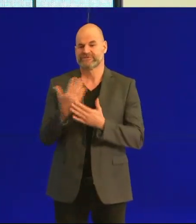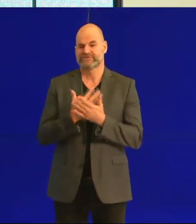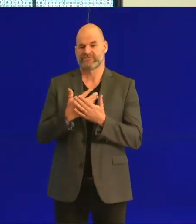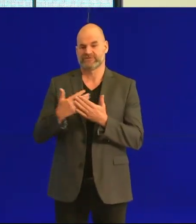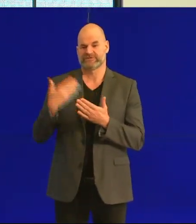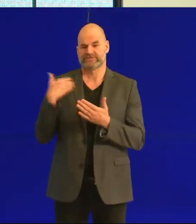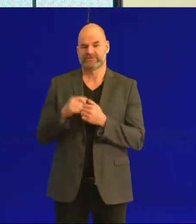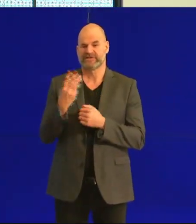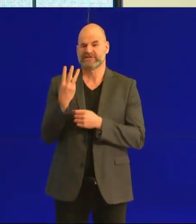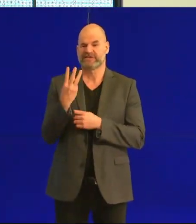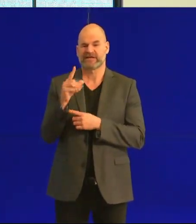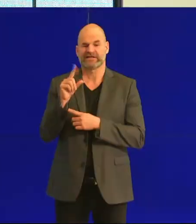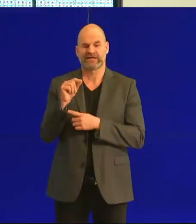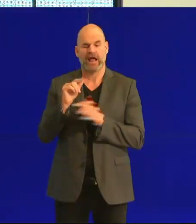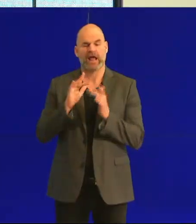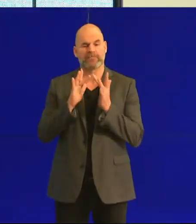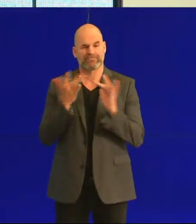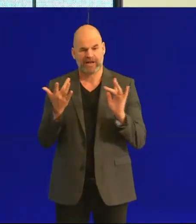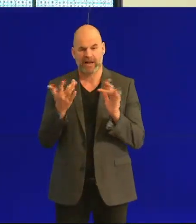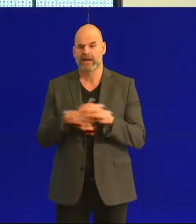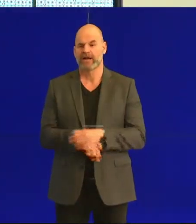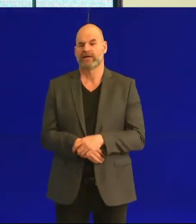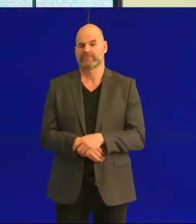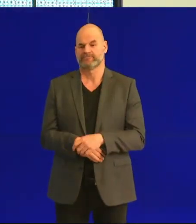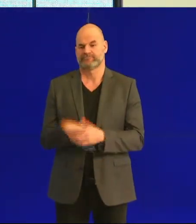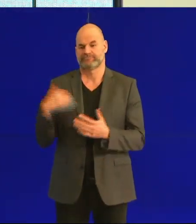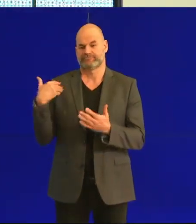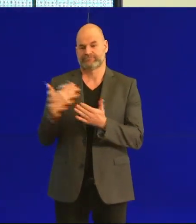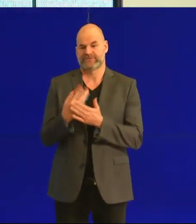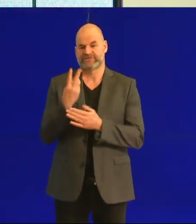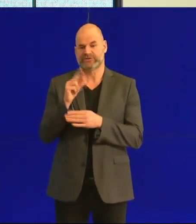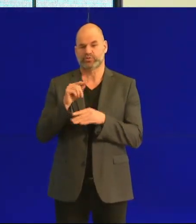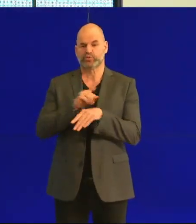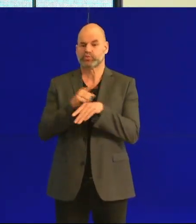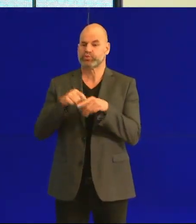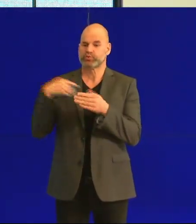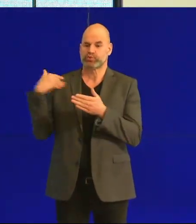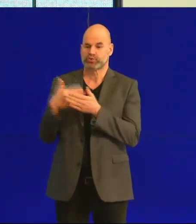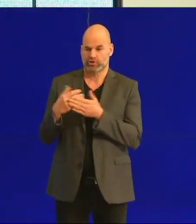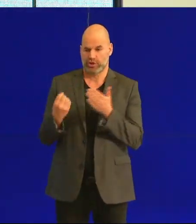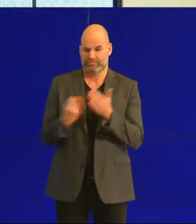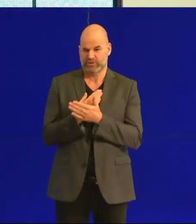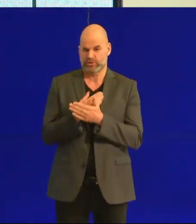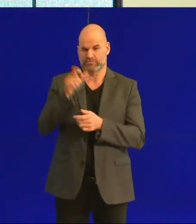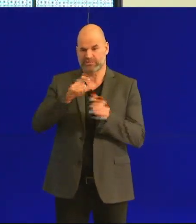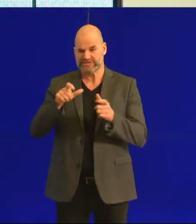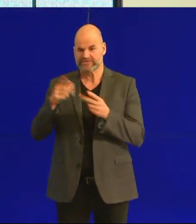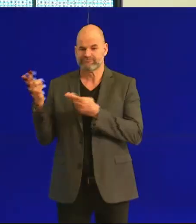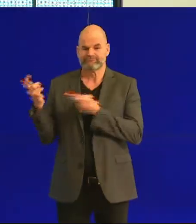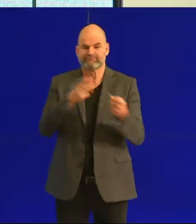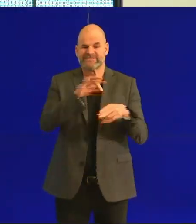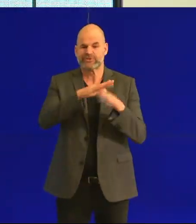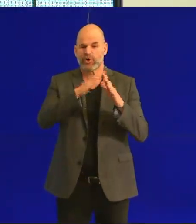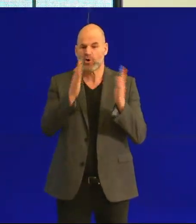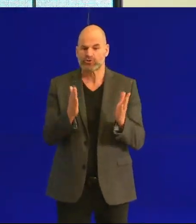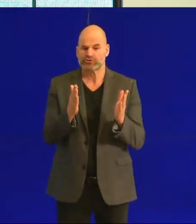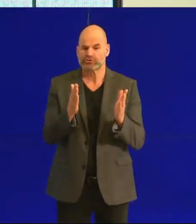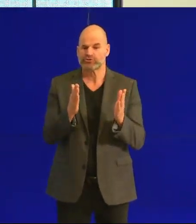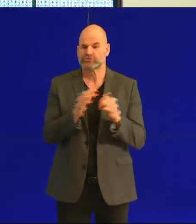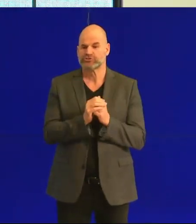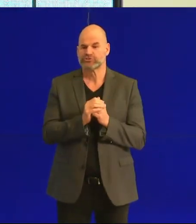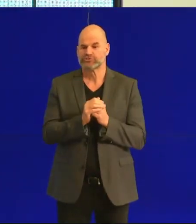niveau économique notre thématique patiente hebentik notebook flattant